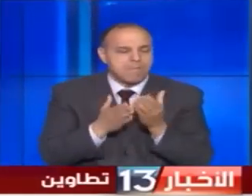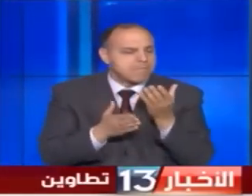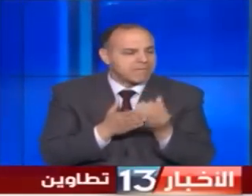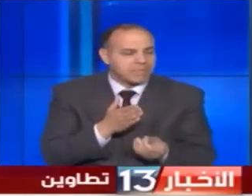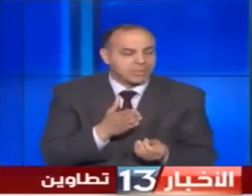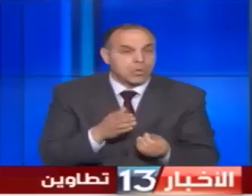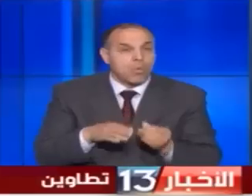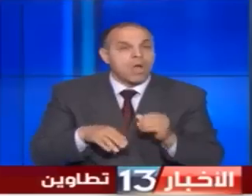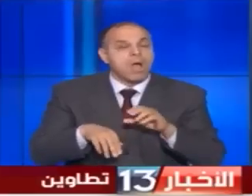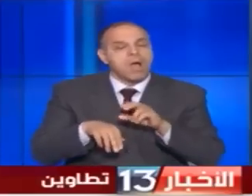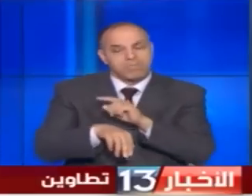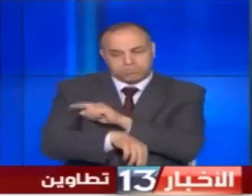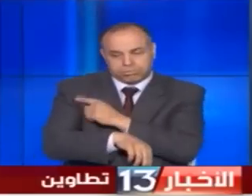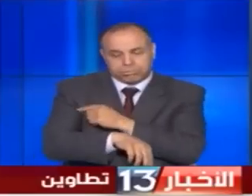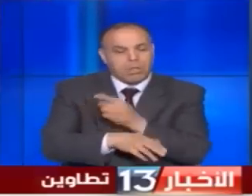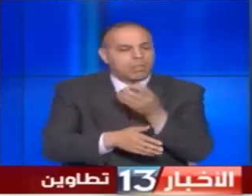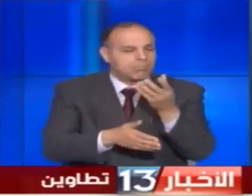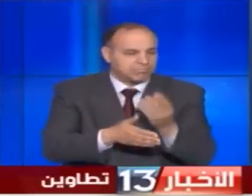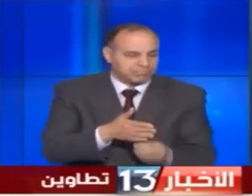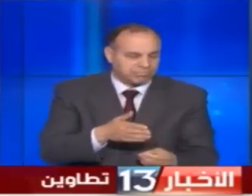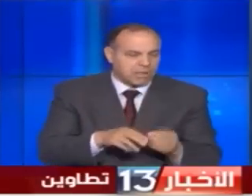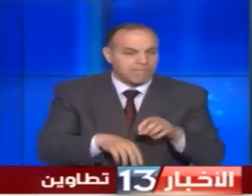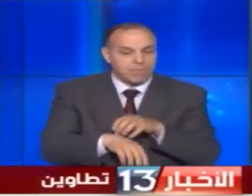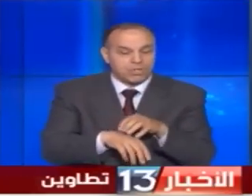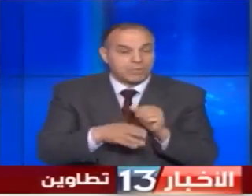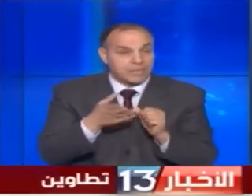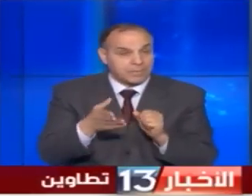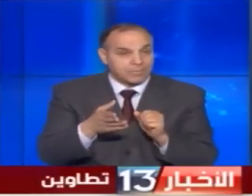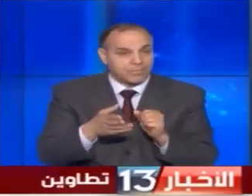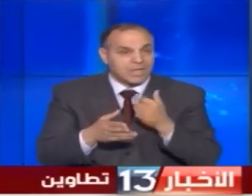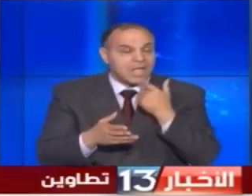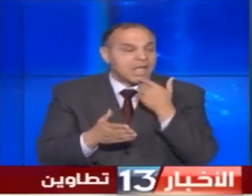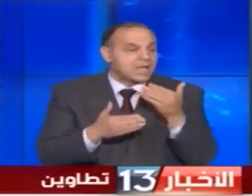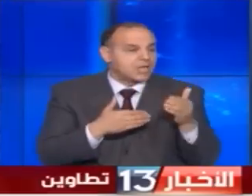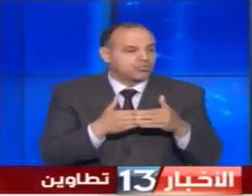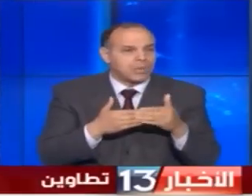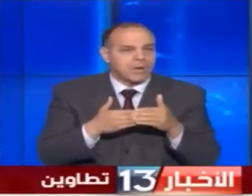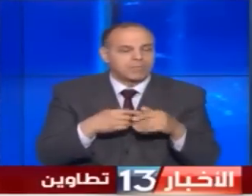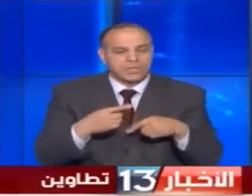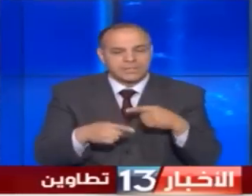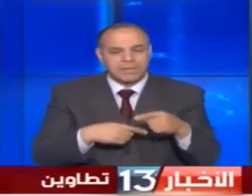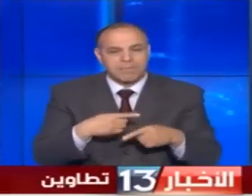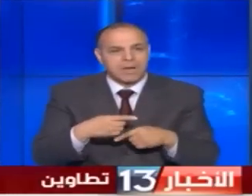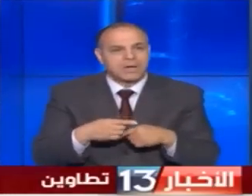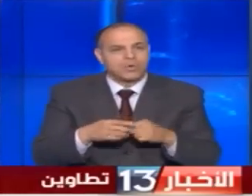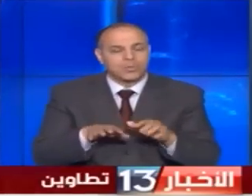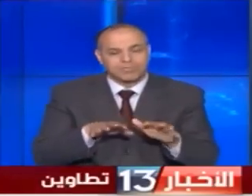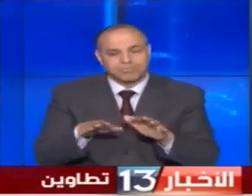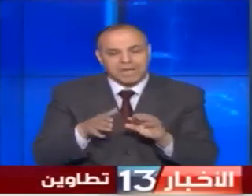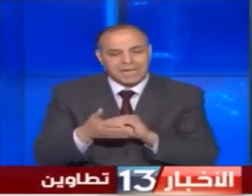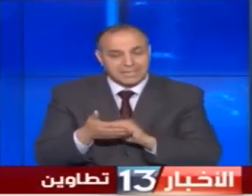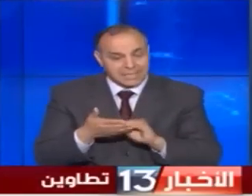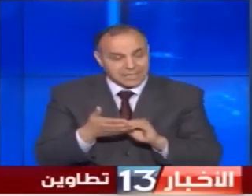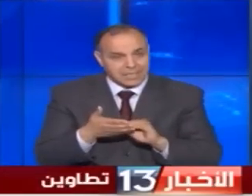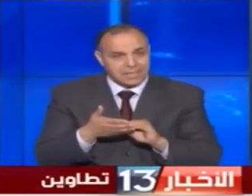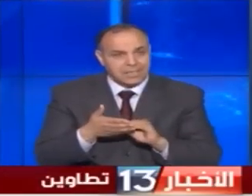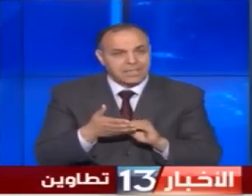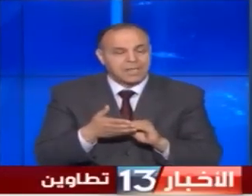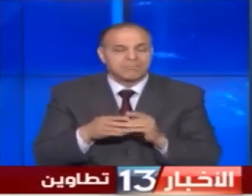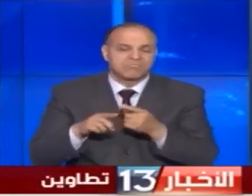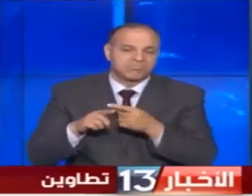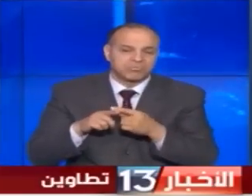الاطارات الشبهه الطبيه في هذه المعتمديه الى جانب استمرار التسيير الاداري المزدوج